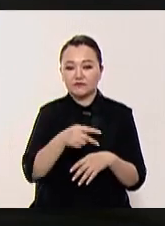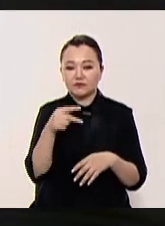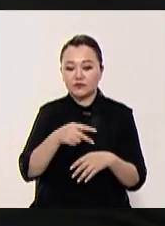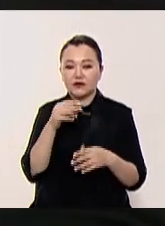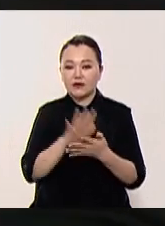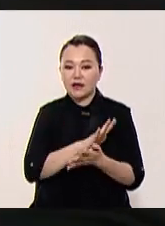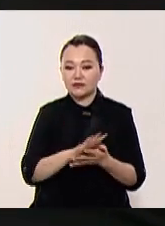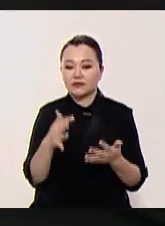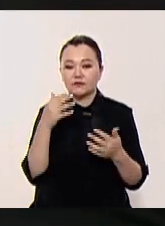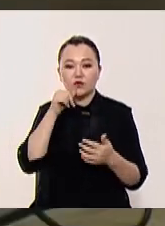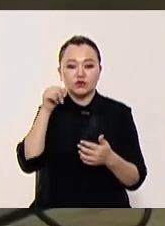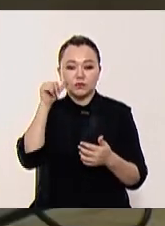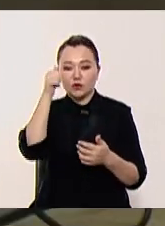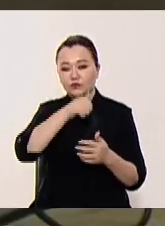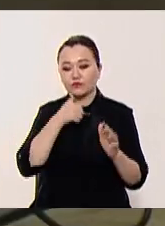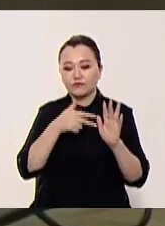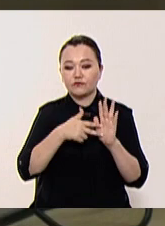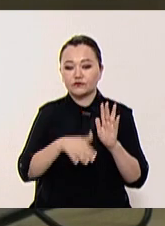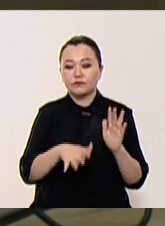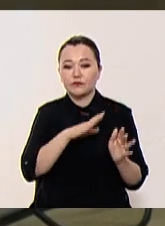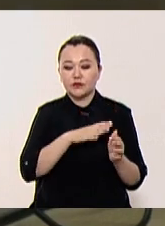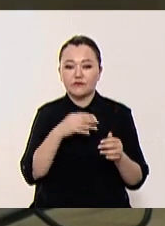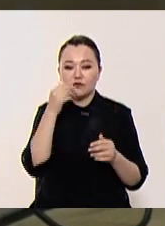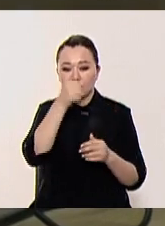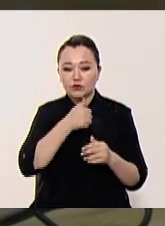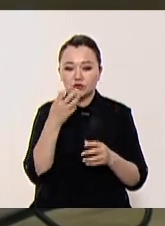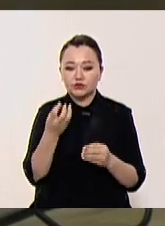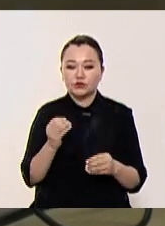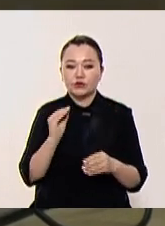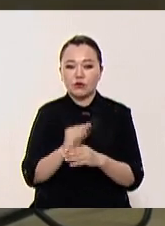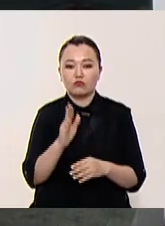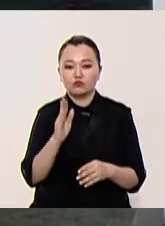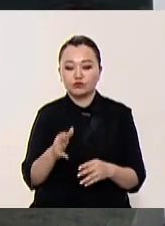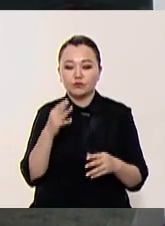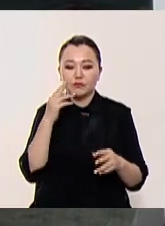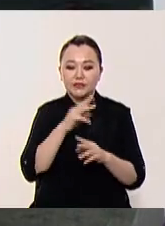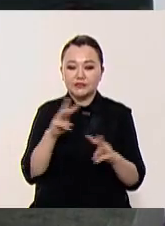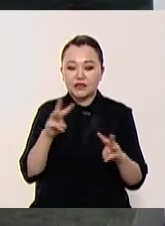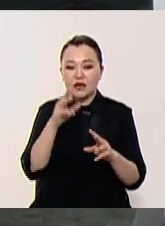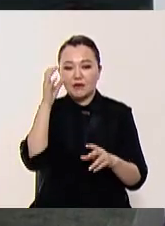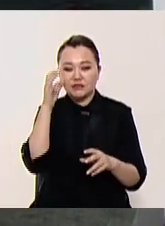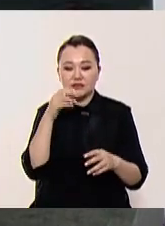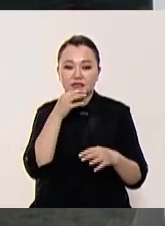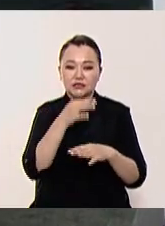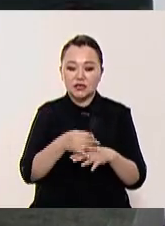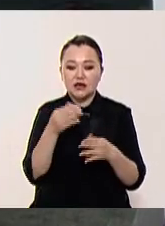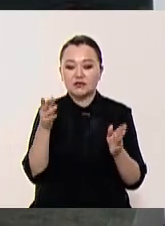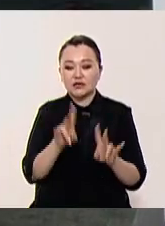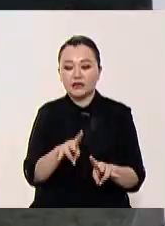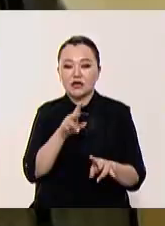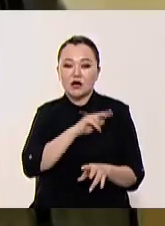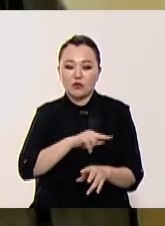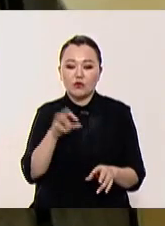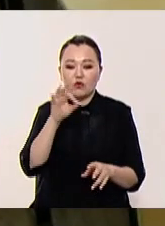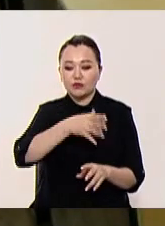прошлом году их было 8000. В предстоящем учебном году добавят еще. При этом министр образования отмечает, что про остальные профессии не